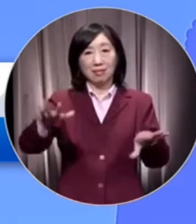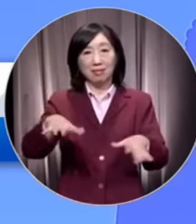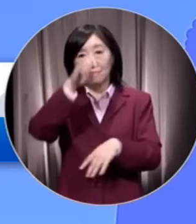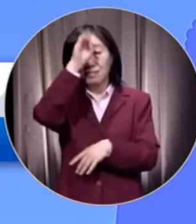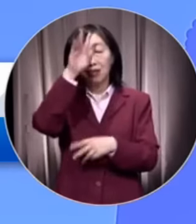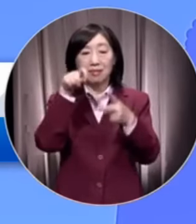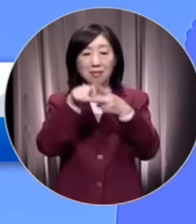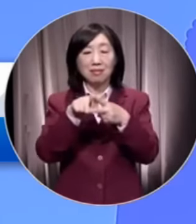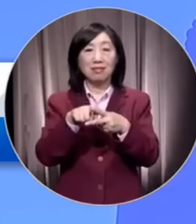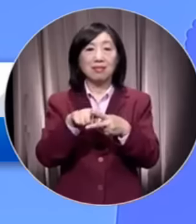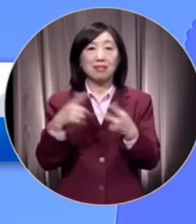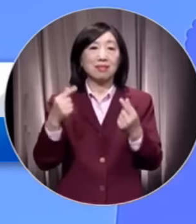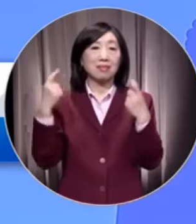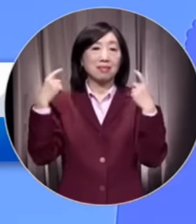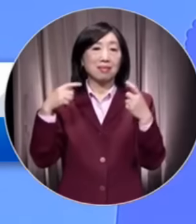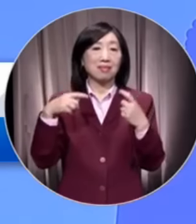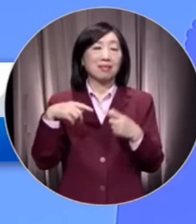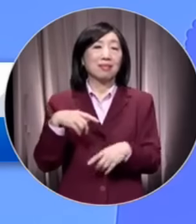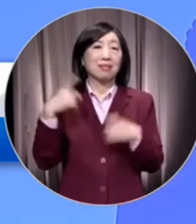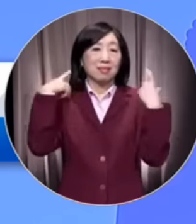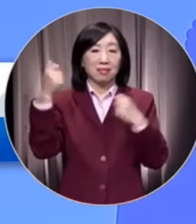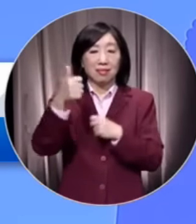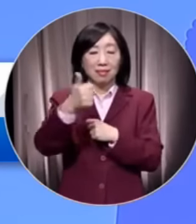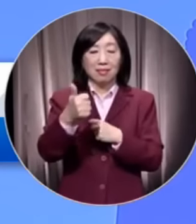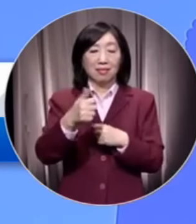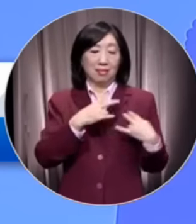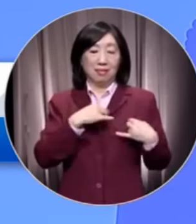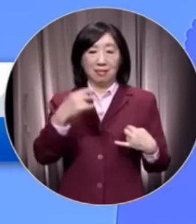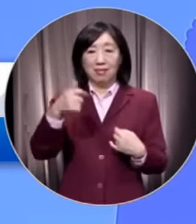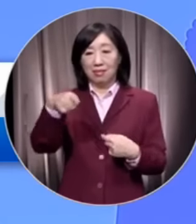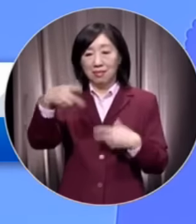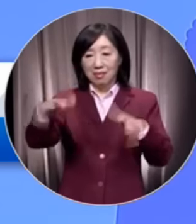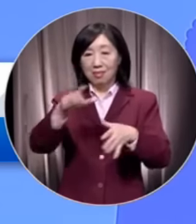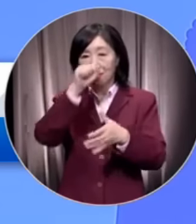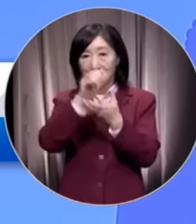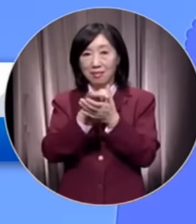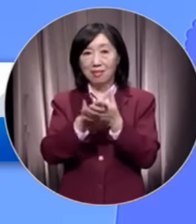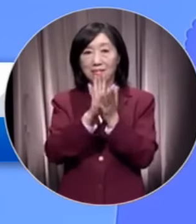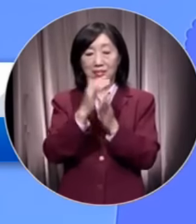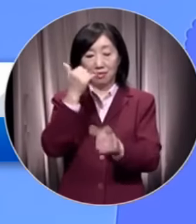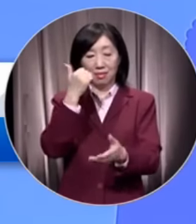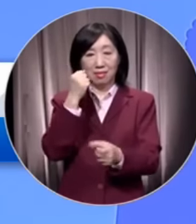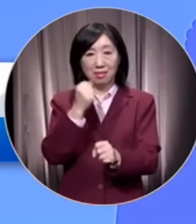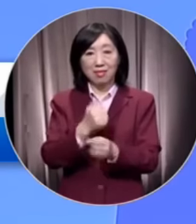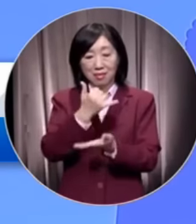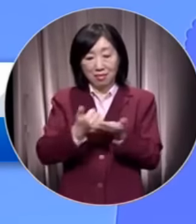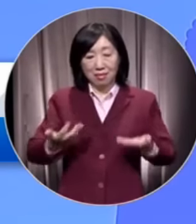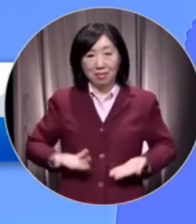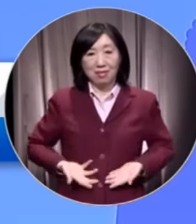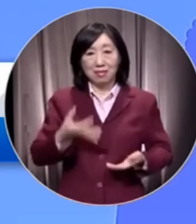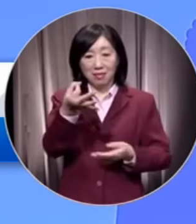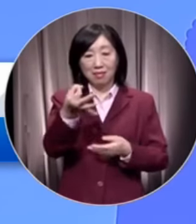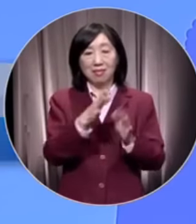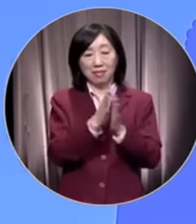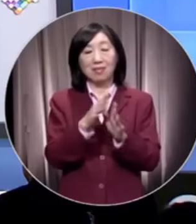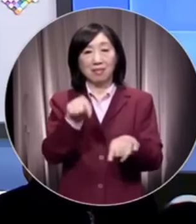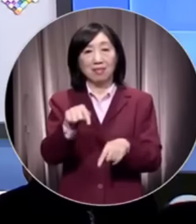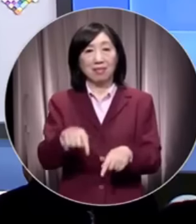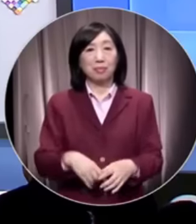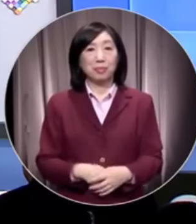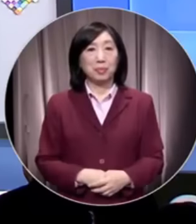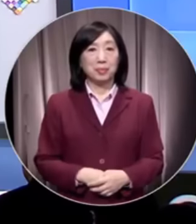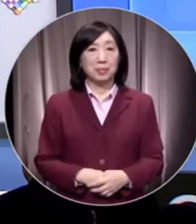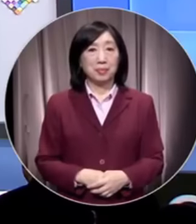工，包括宋主席很多的好朋友，蔡主席的很多好朋友，这个退休金我们一定清清白白面对国人。